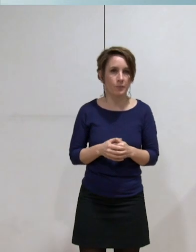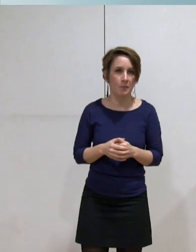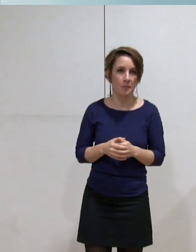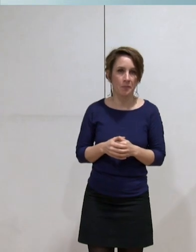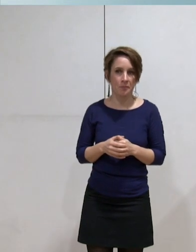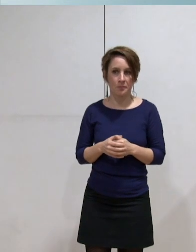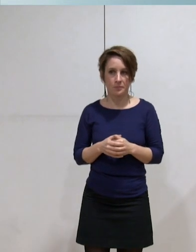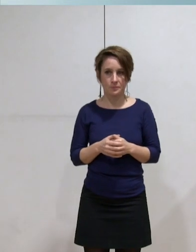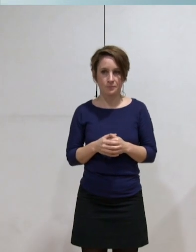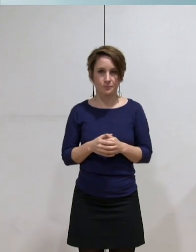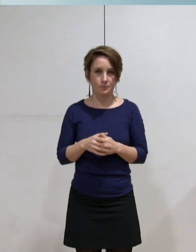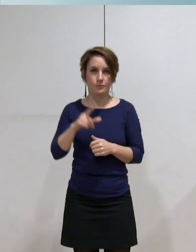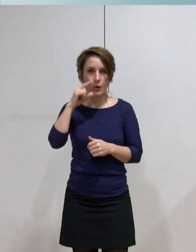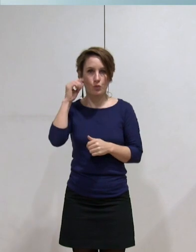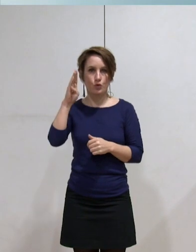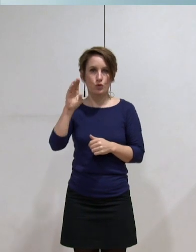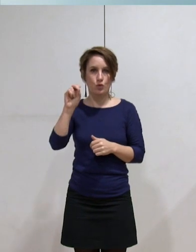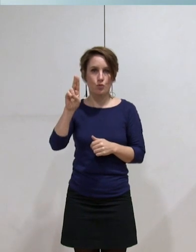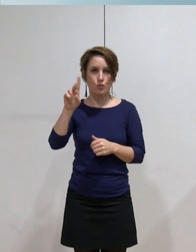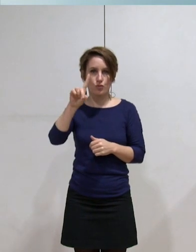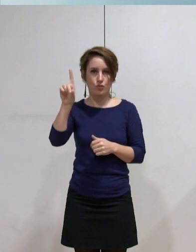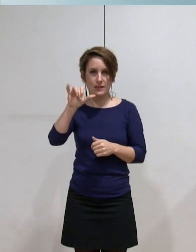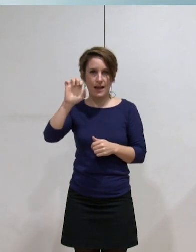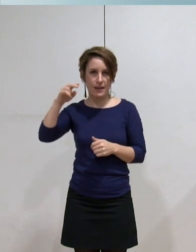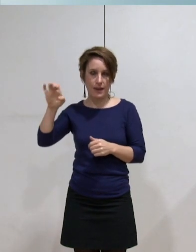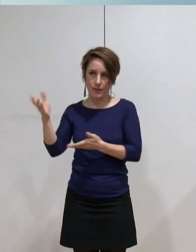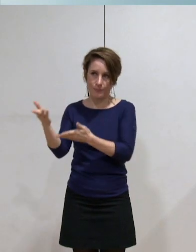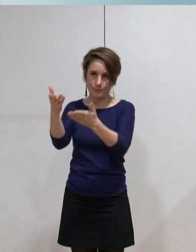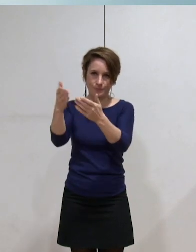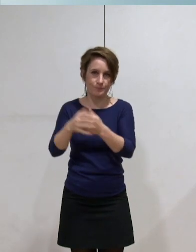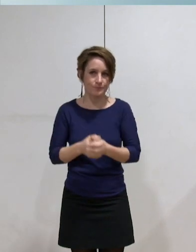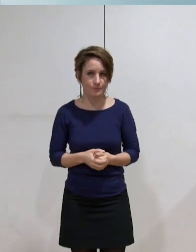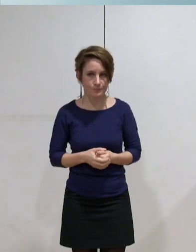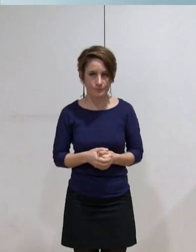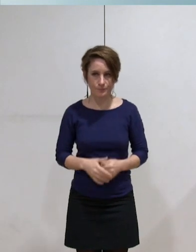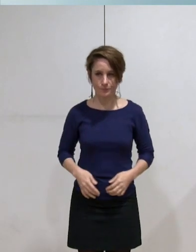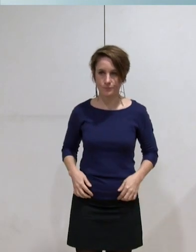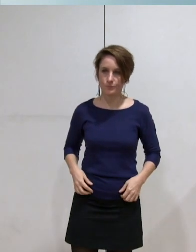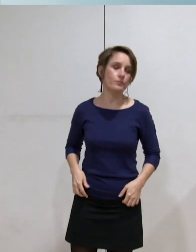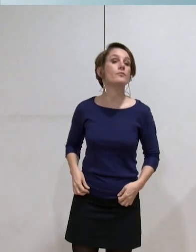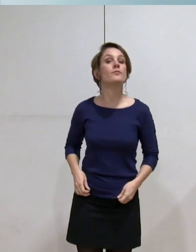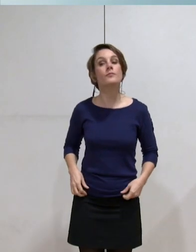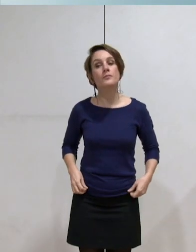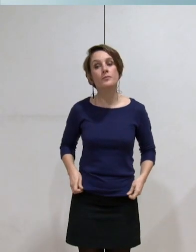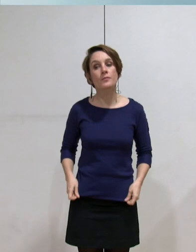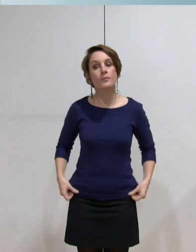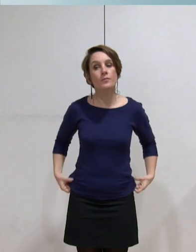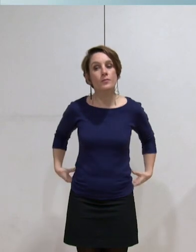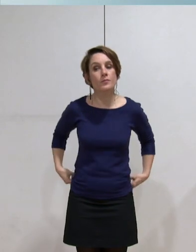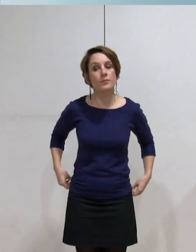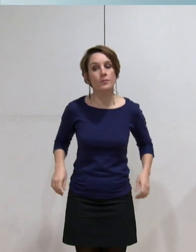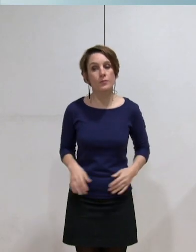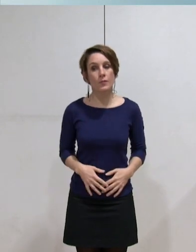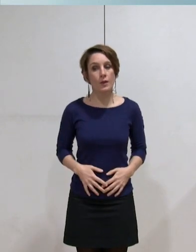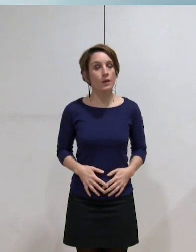puis monsieur bousayen la la délibération consiste